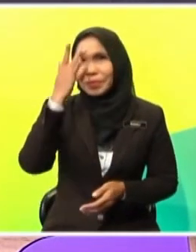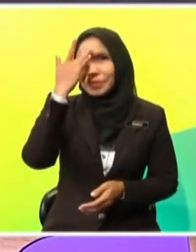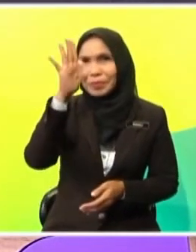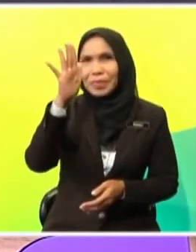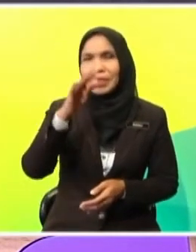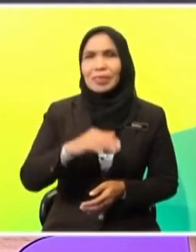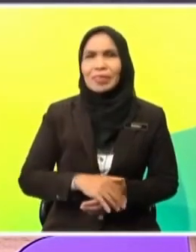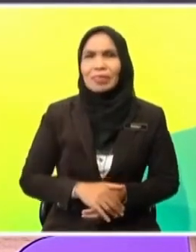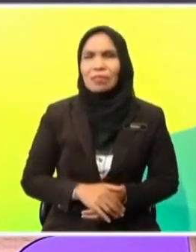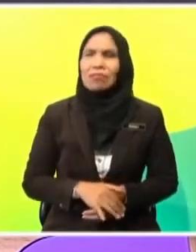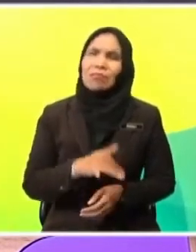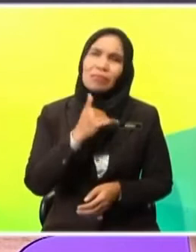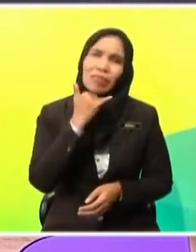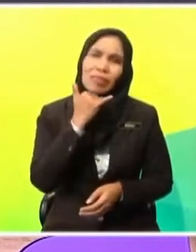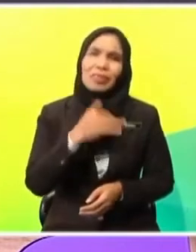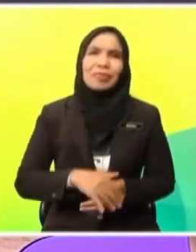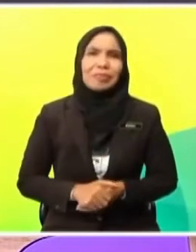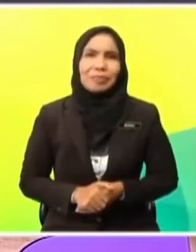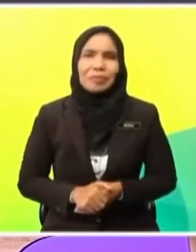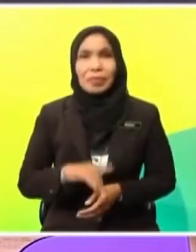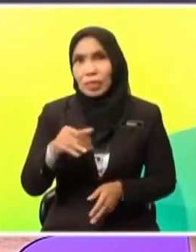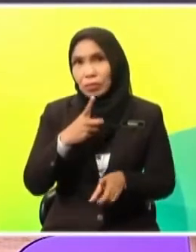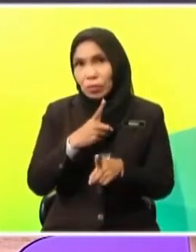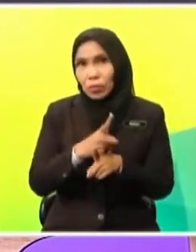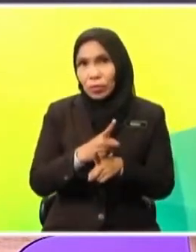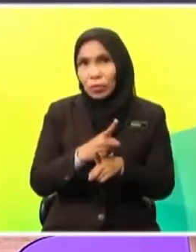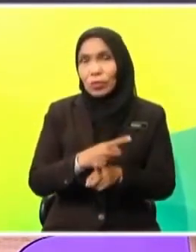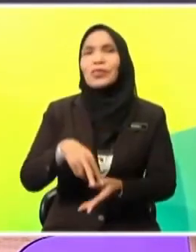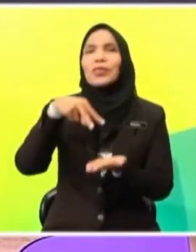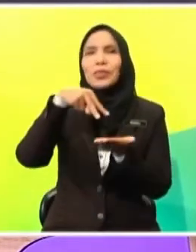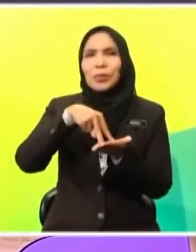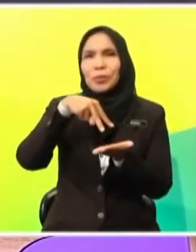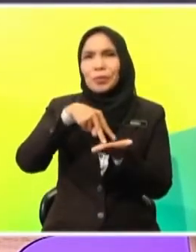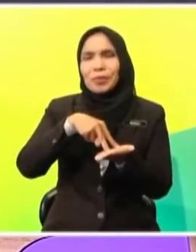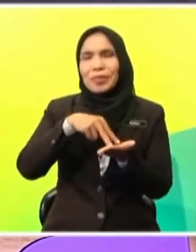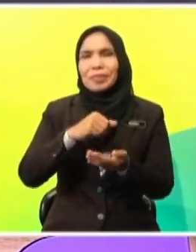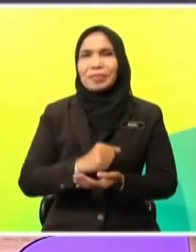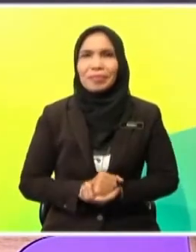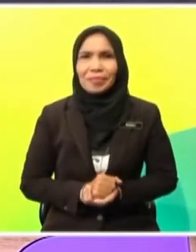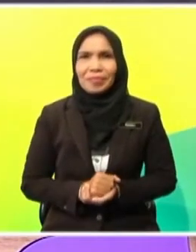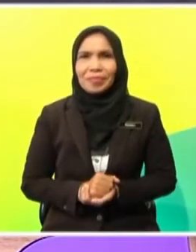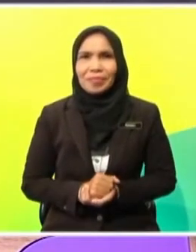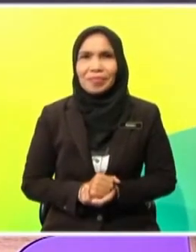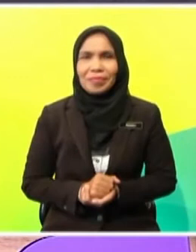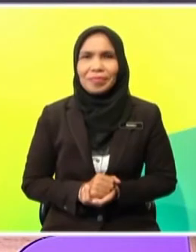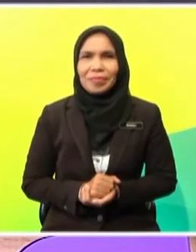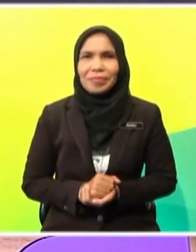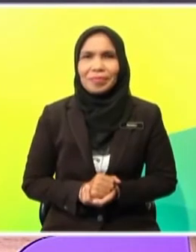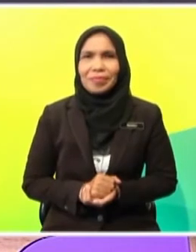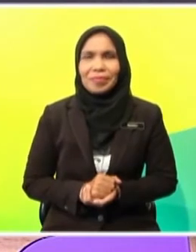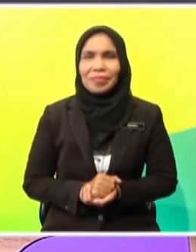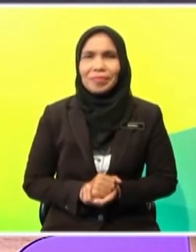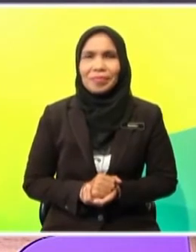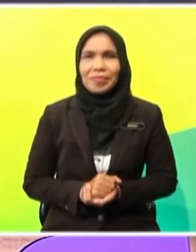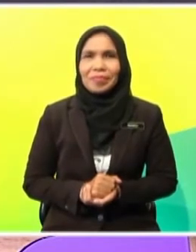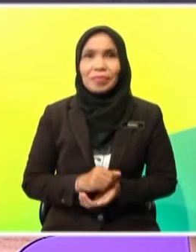tak boleh salah nih yang betul adalah numpas bagus lompek kalau ke Yuyu dan